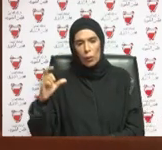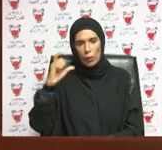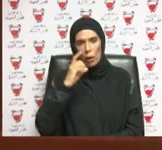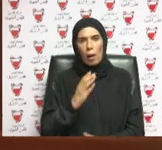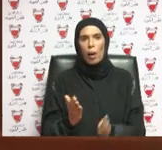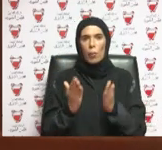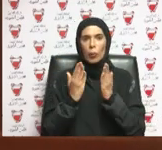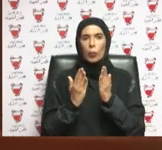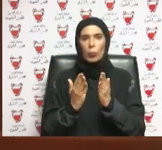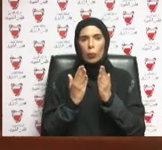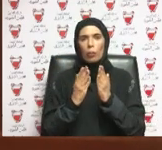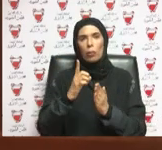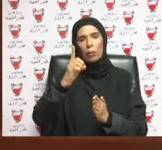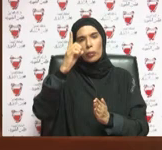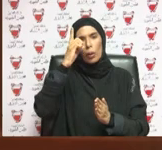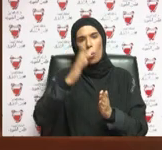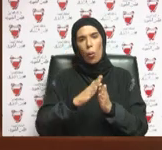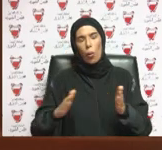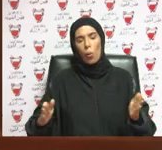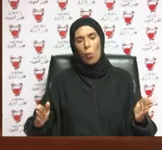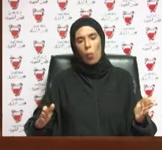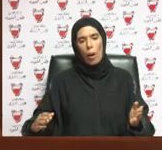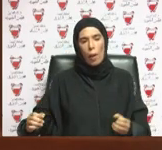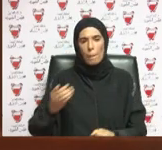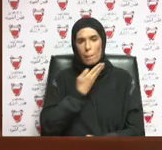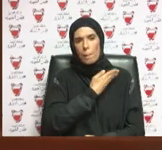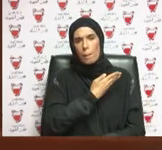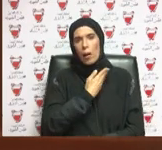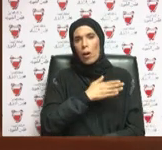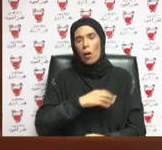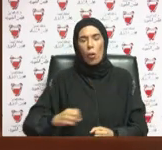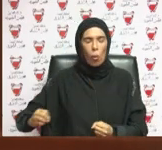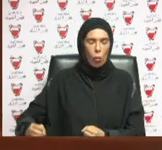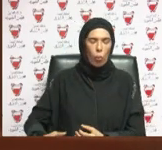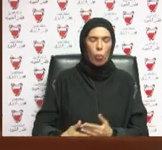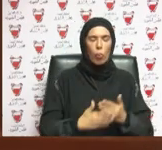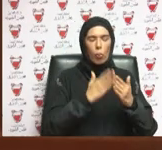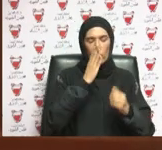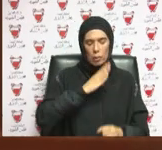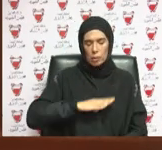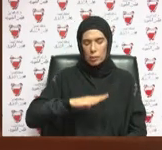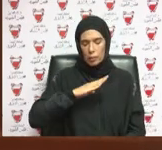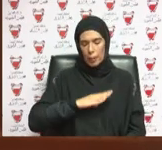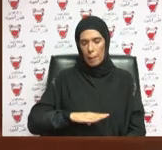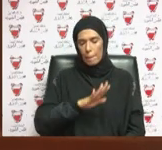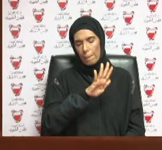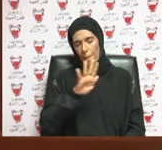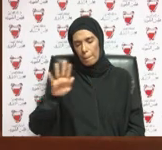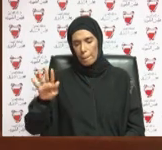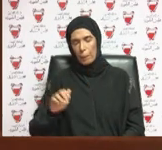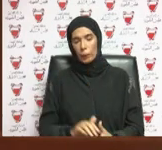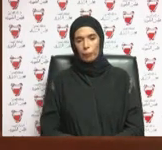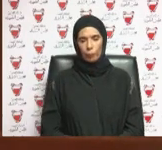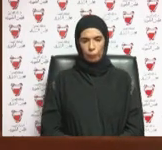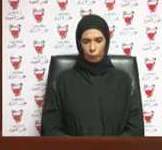أن يتقمد فقيد الوطن بواسع رحمته ويسكن فسيح جناته ويلهم ذويه ومحبيه وشعب البحرين الصبر